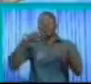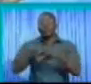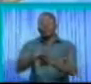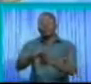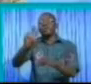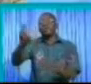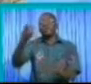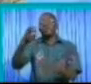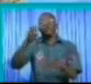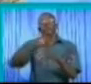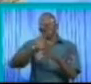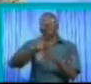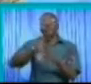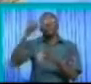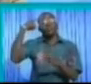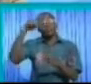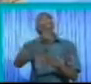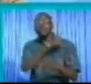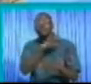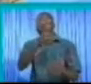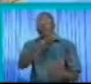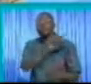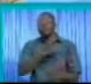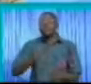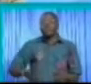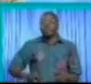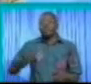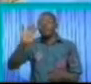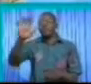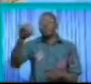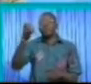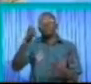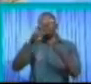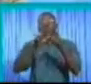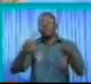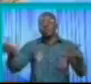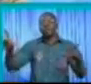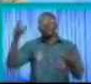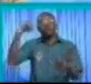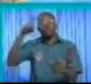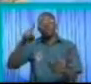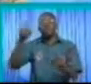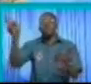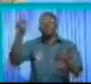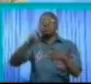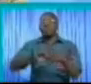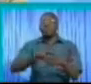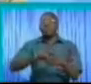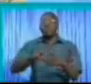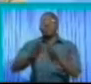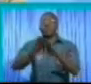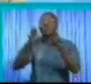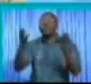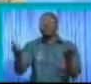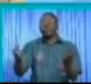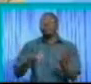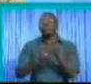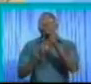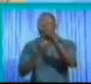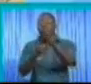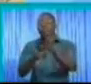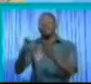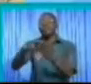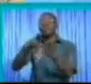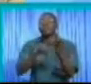deuxième session ordinaire des députés de la 5e législature. De nouvelles pratiques qui seront inaugurées notamment dans la présentation des